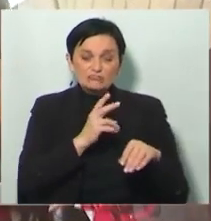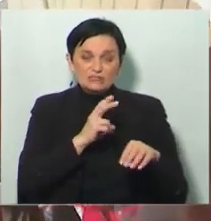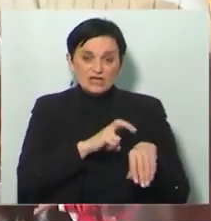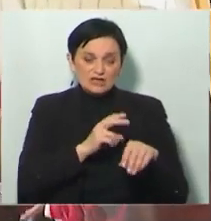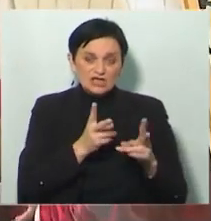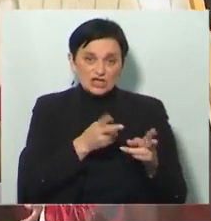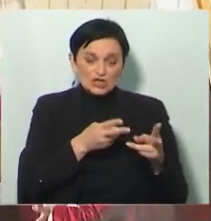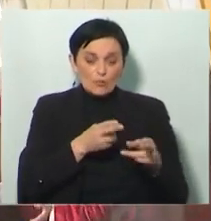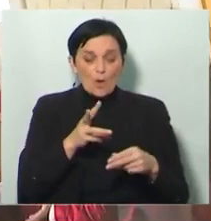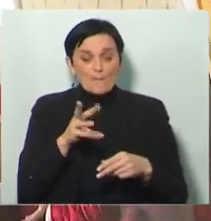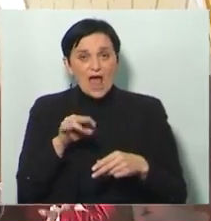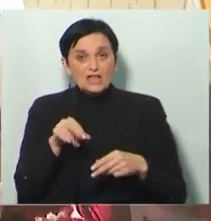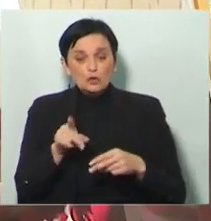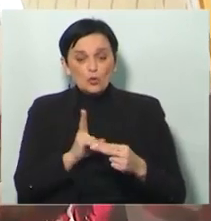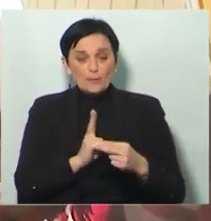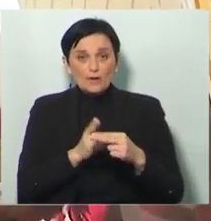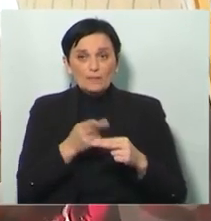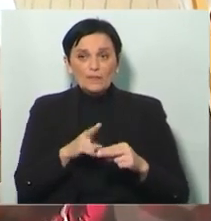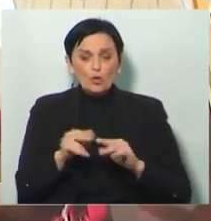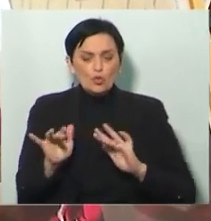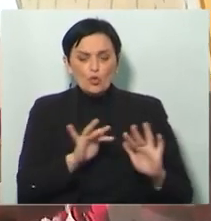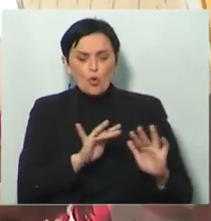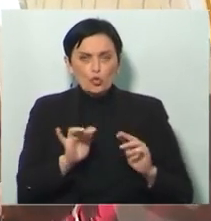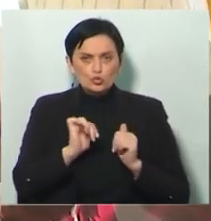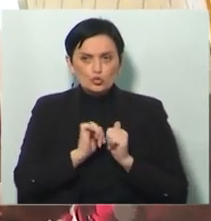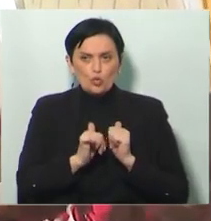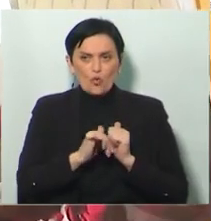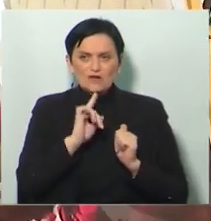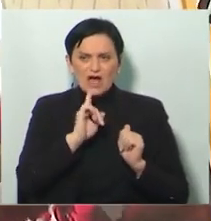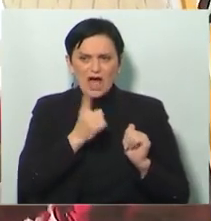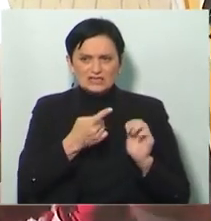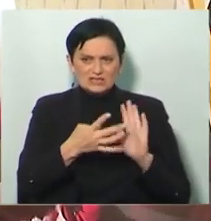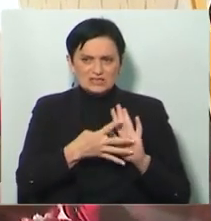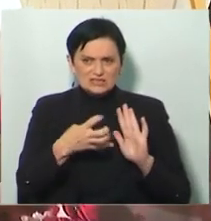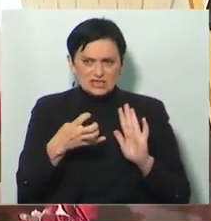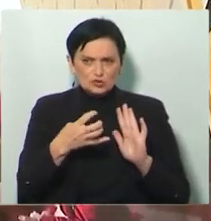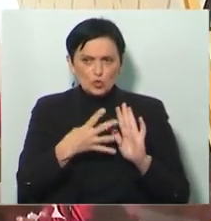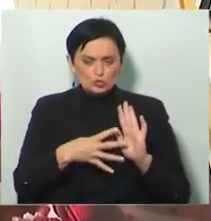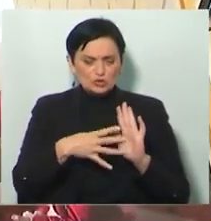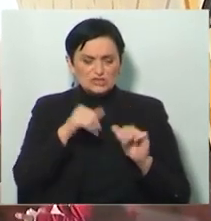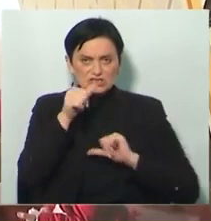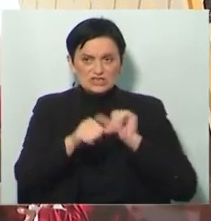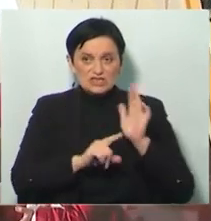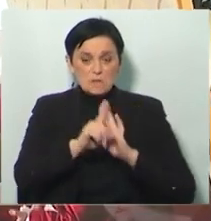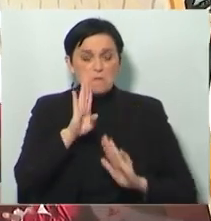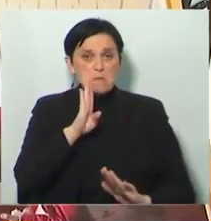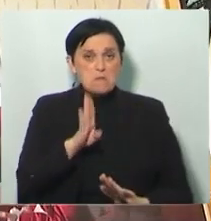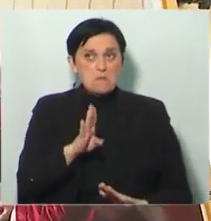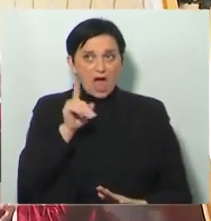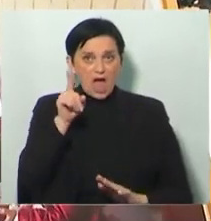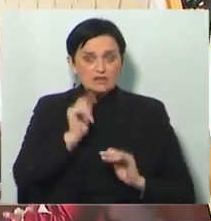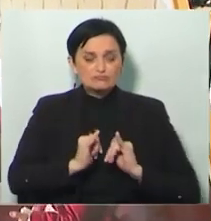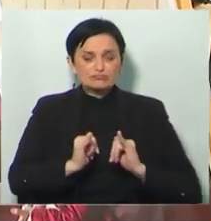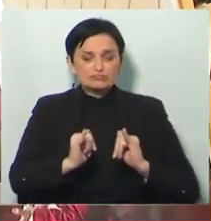საპრევენციოდ. ტარდება ეს ღონისძიება ყოველწლიურად 1999 წლიდან, დაიწყო ბელგიაში და შემდეგ